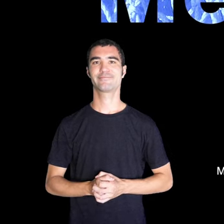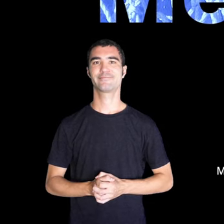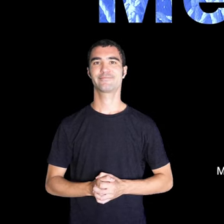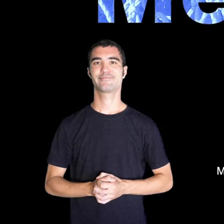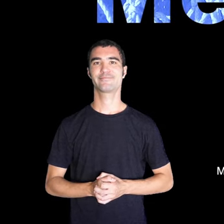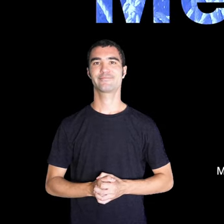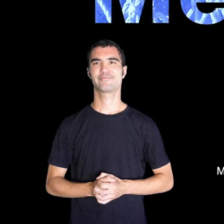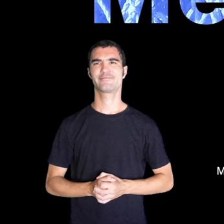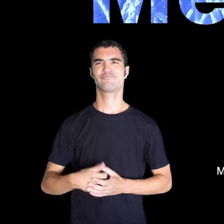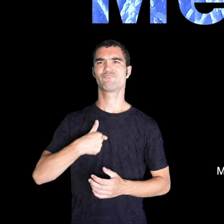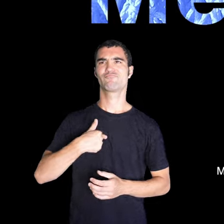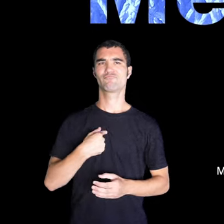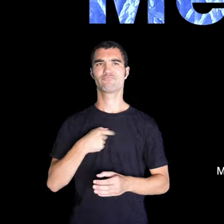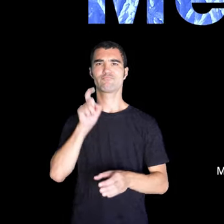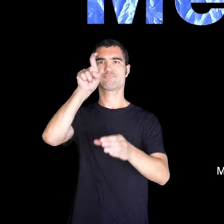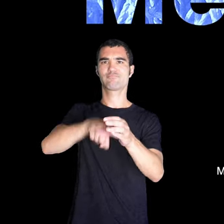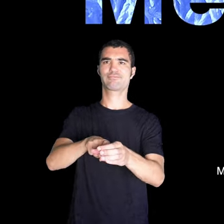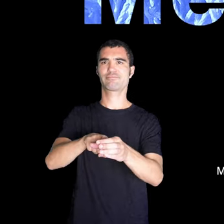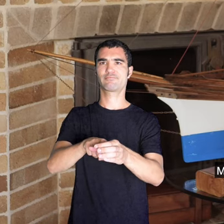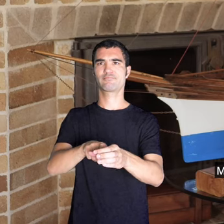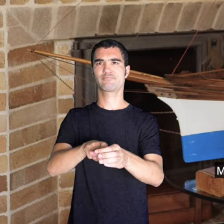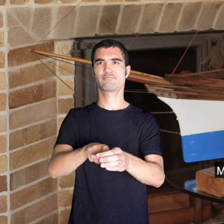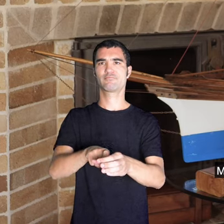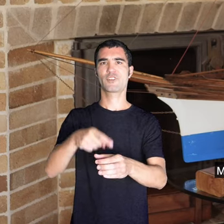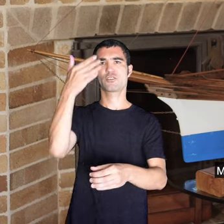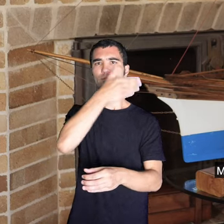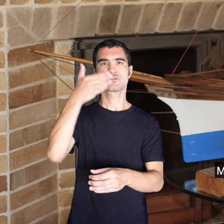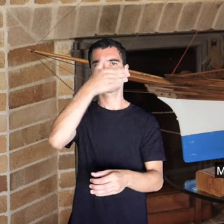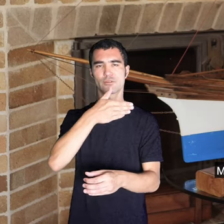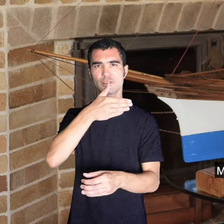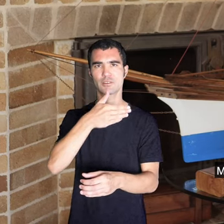Me vaig apuntar a l'escola